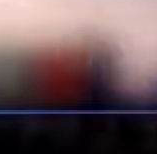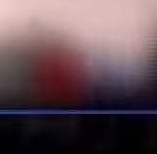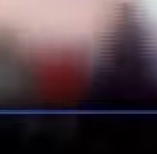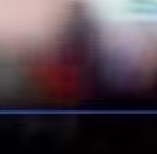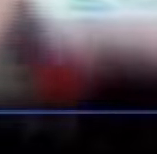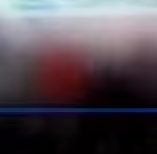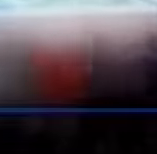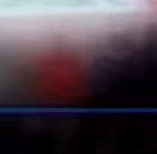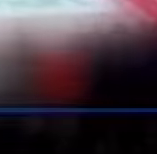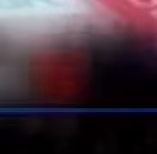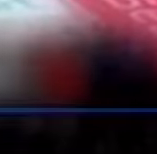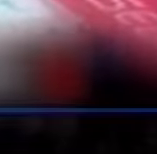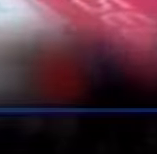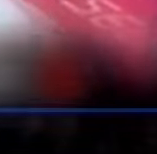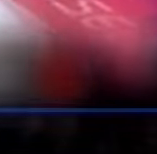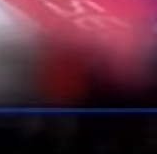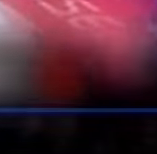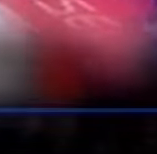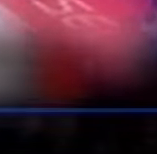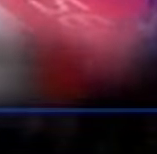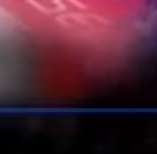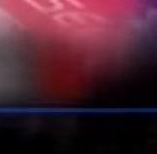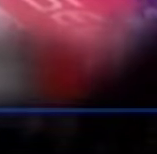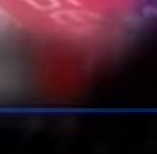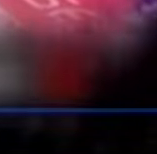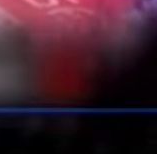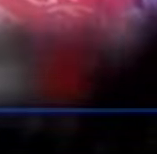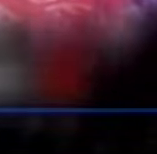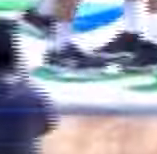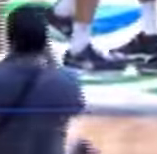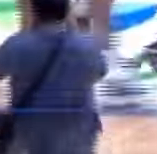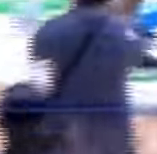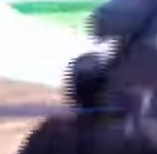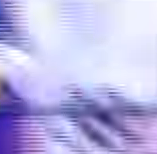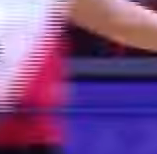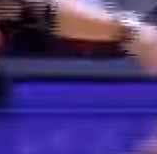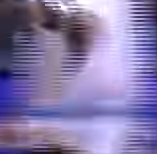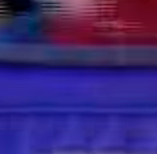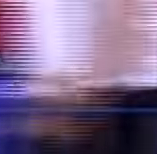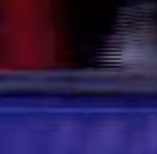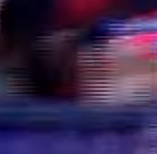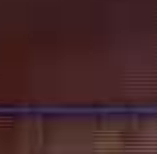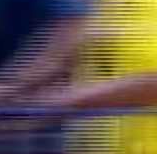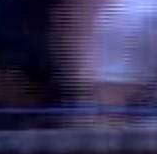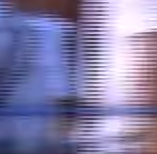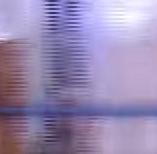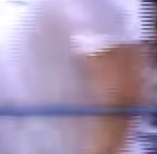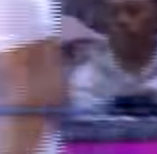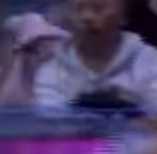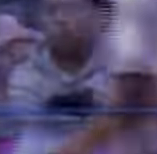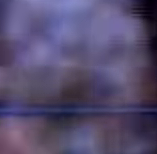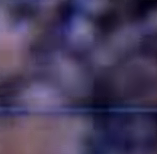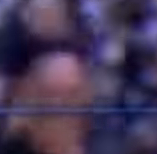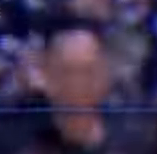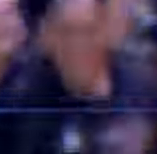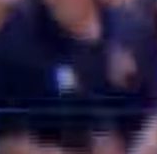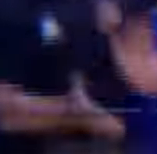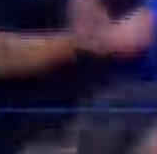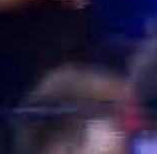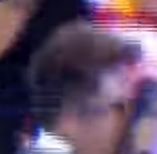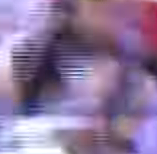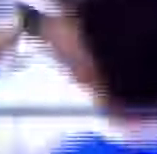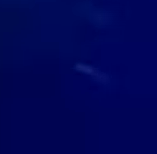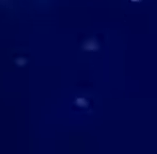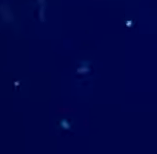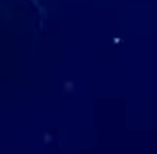San Miguel Birmen, kampiyon sa PBA Commissioner's Cup matapos patawbin ang Magnolia Hotshots sa makapigil hiningang Game